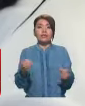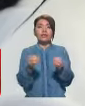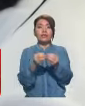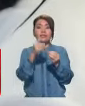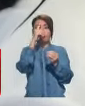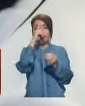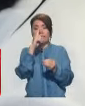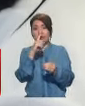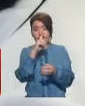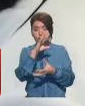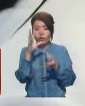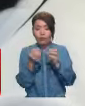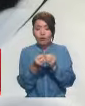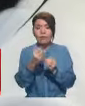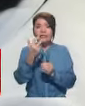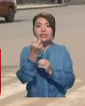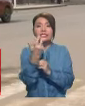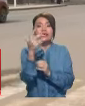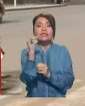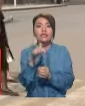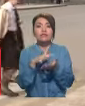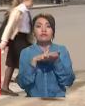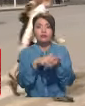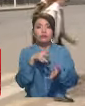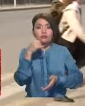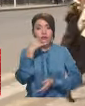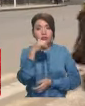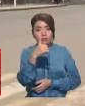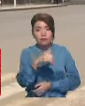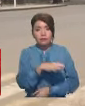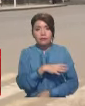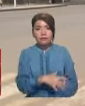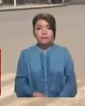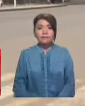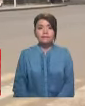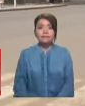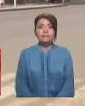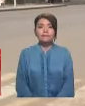работы уже поступило 13 тысяч заявлений. Марина